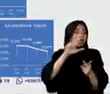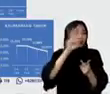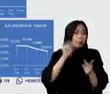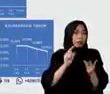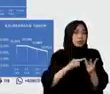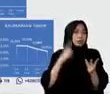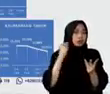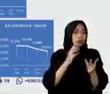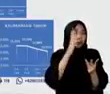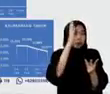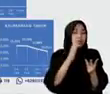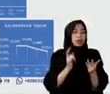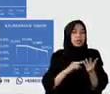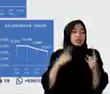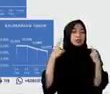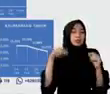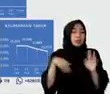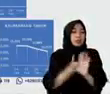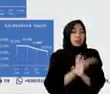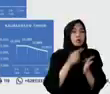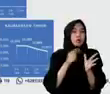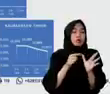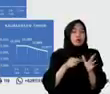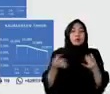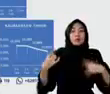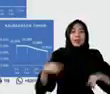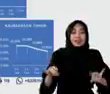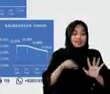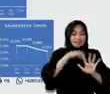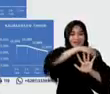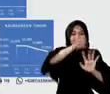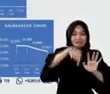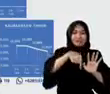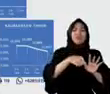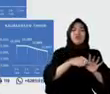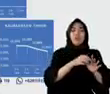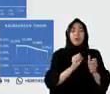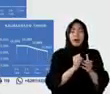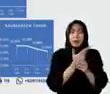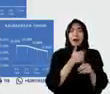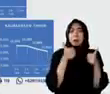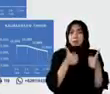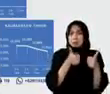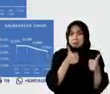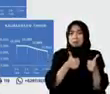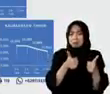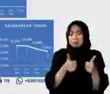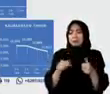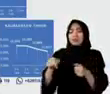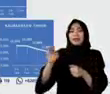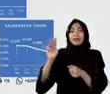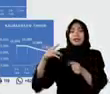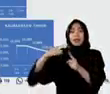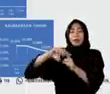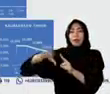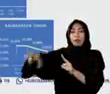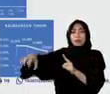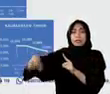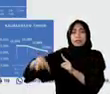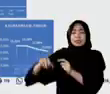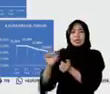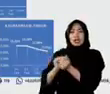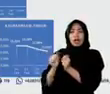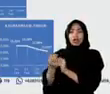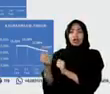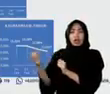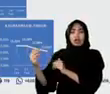Jawa Tengah, Jawa Timur, dan Bali, mengalami perkembangan yang baik. Sebaliknya, 3 provinsi yang menunjukkan